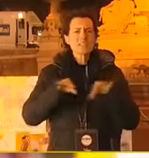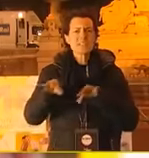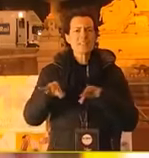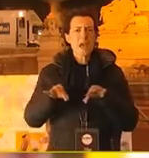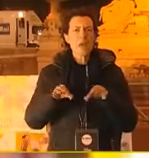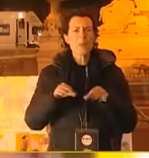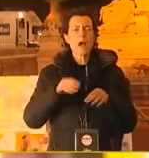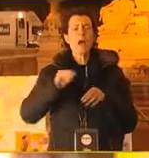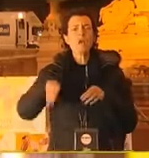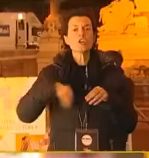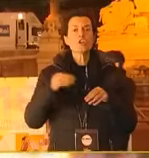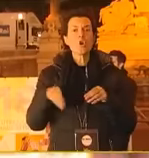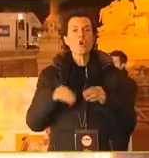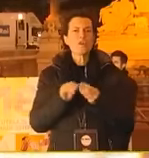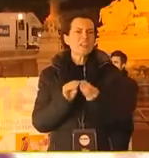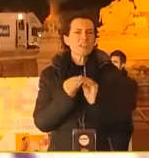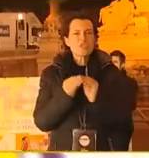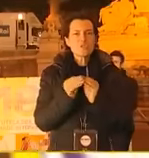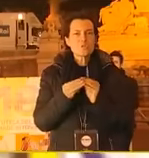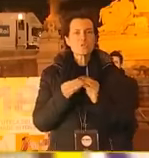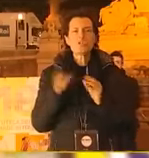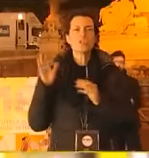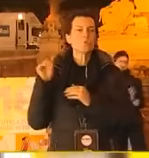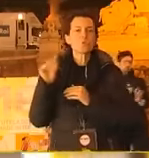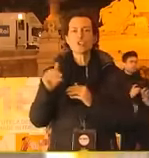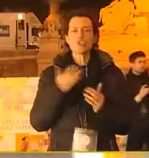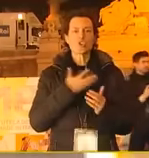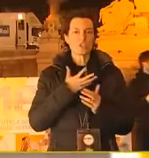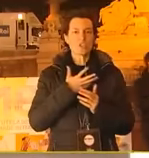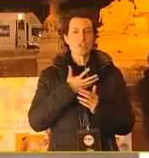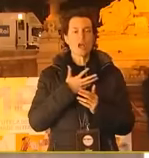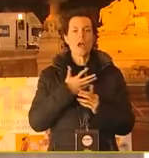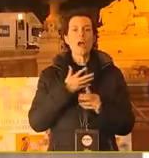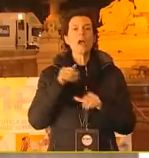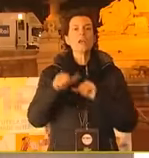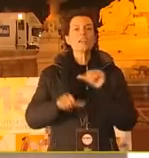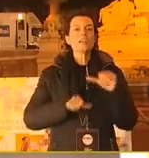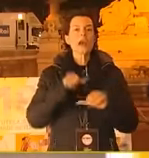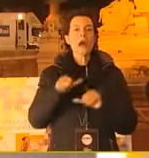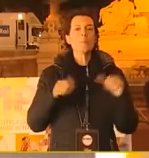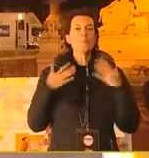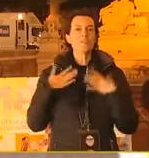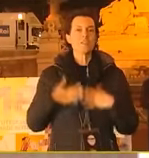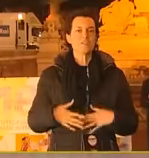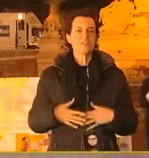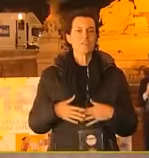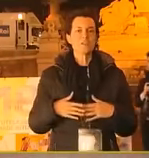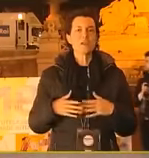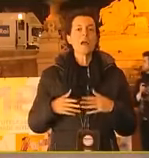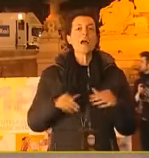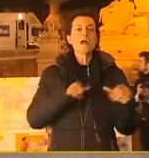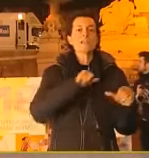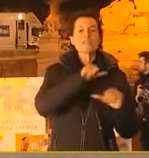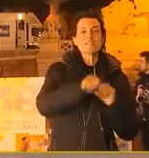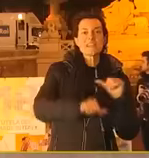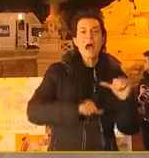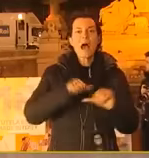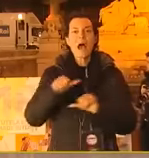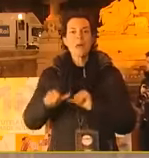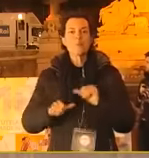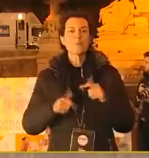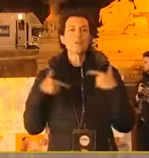inciuci sono all'ordine del giorno. I cambi di casacca, gli scambi di favore tra